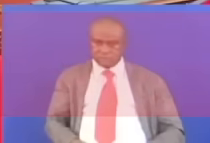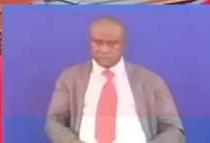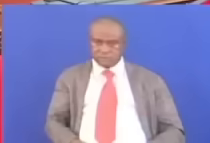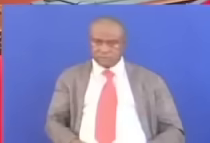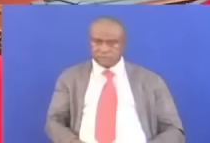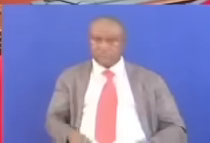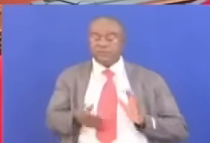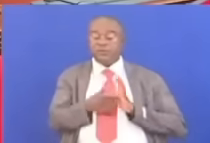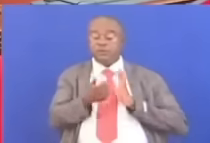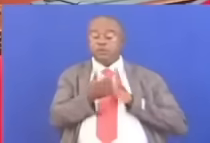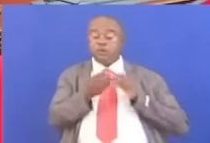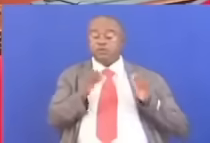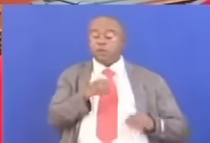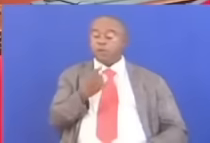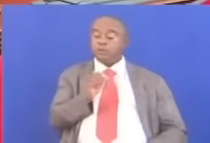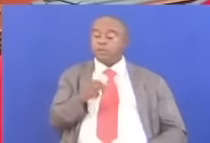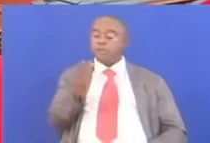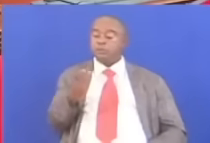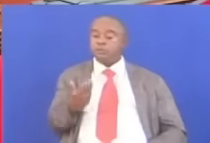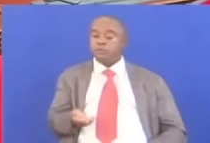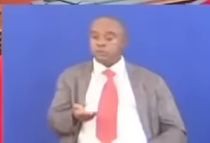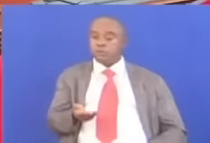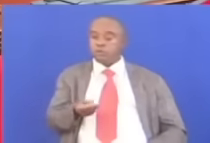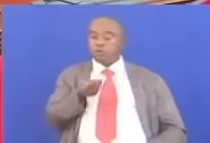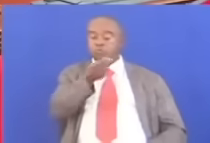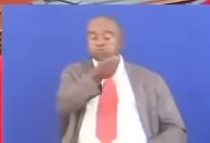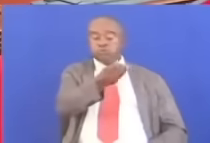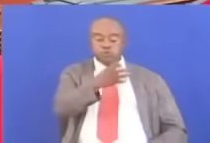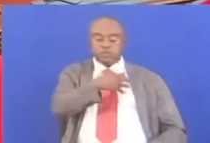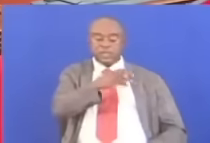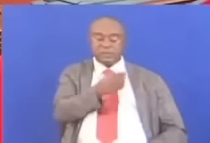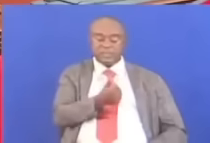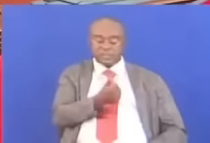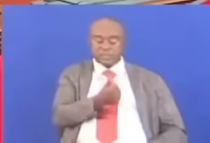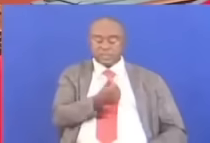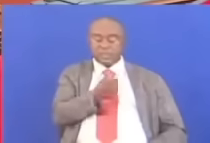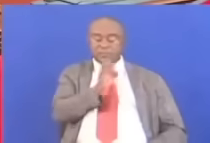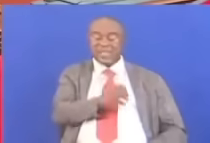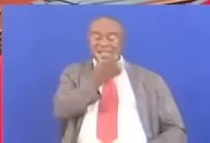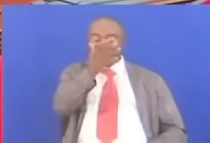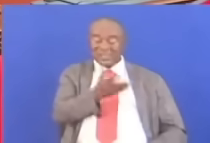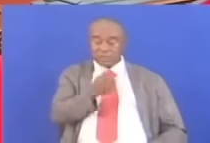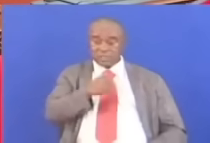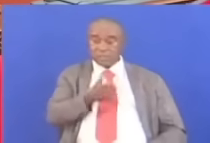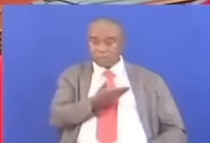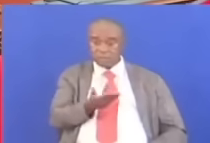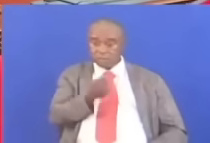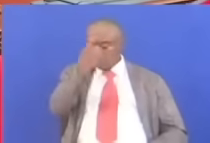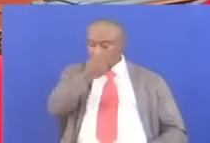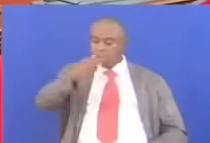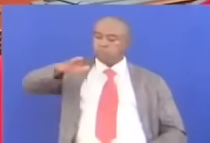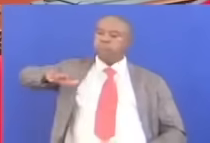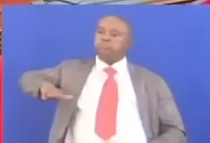kama ku kwako miwi wan wi ya fedha na wanaka miaka mitan hawaj kibali maake